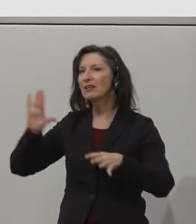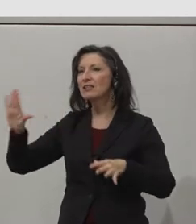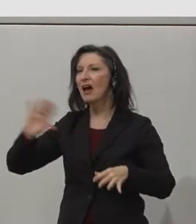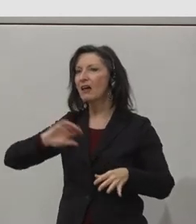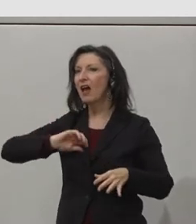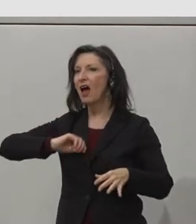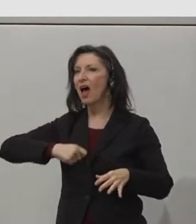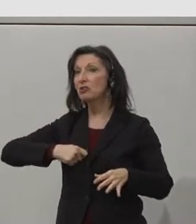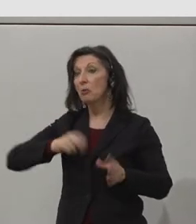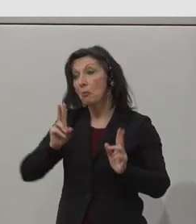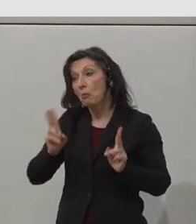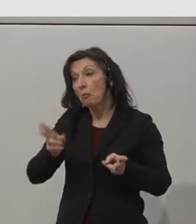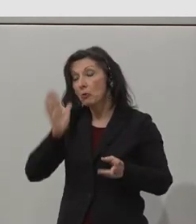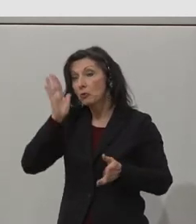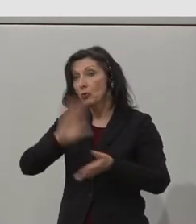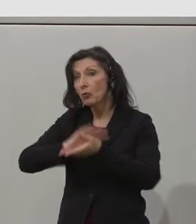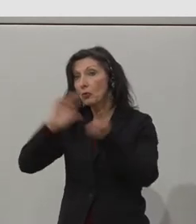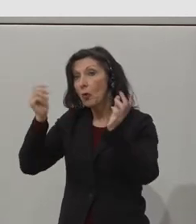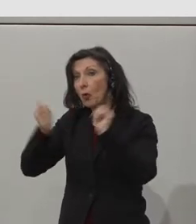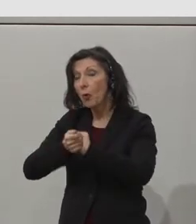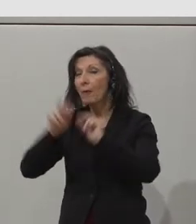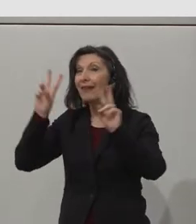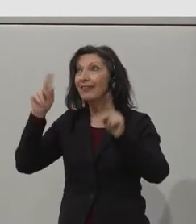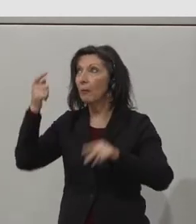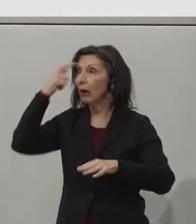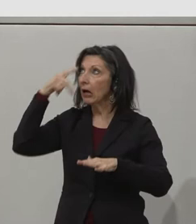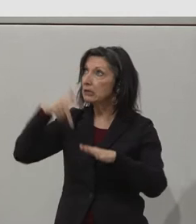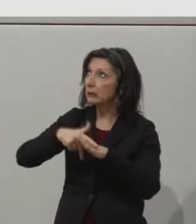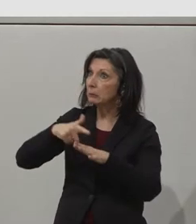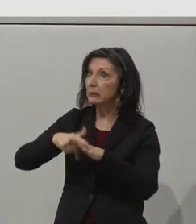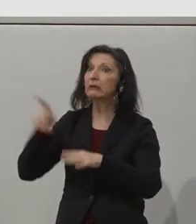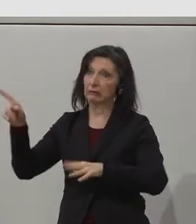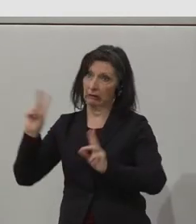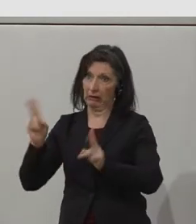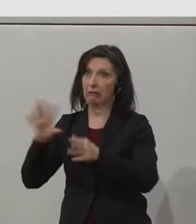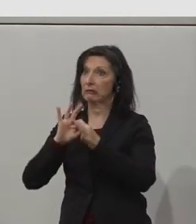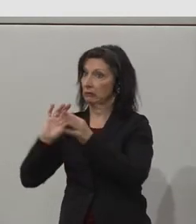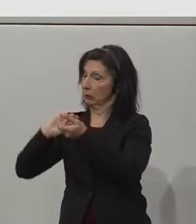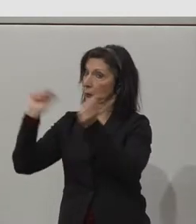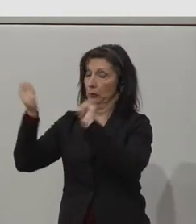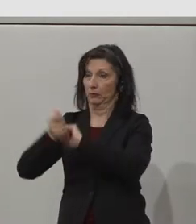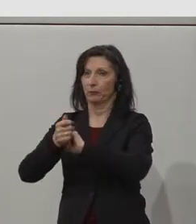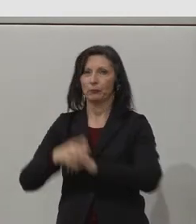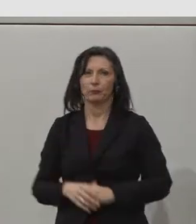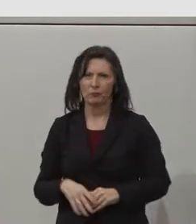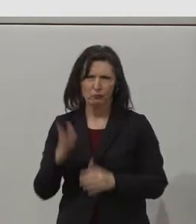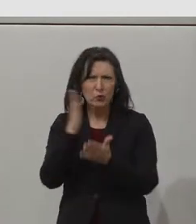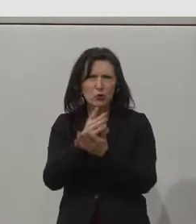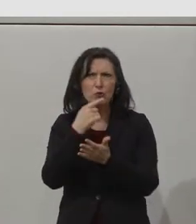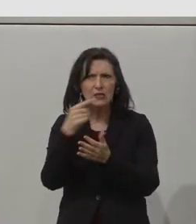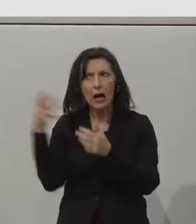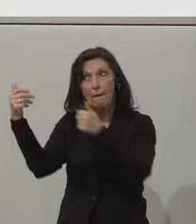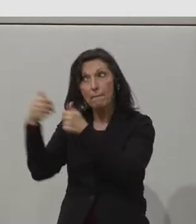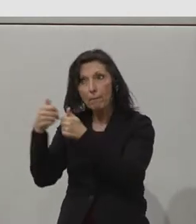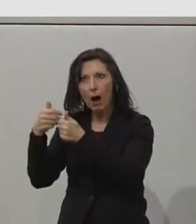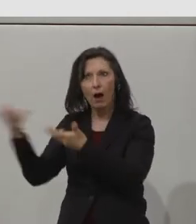So as I mentioned, our partners help us with student work placements, and our placements are in semester